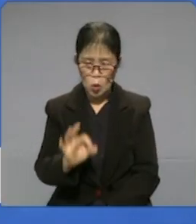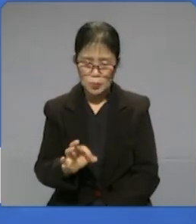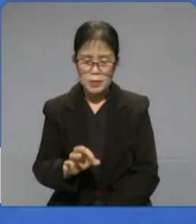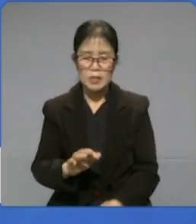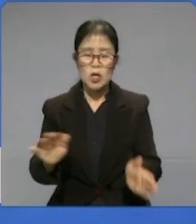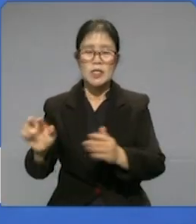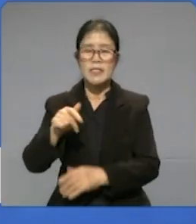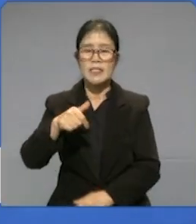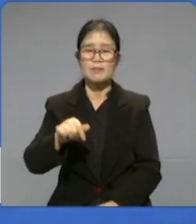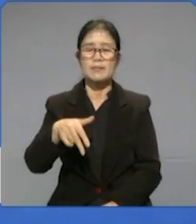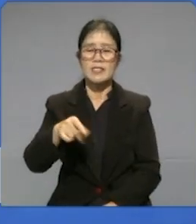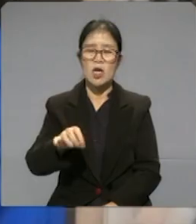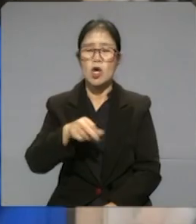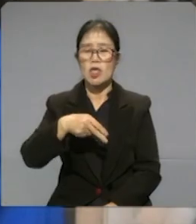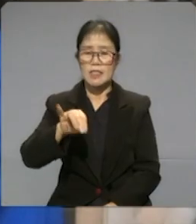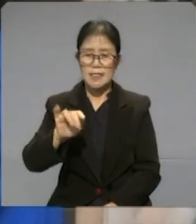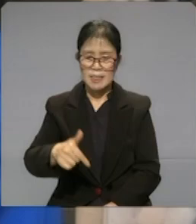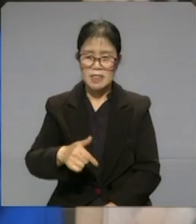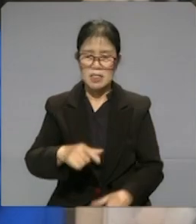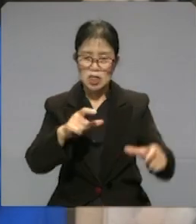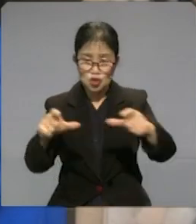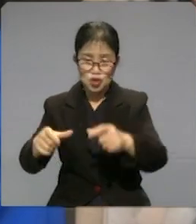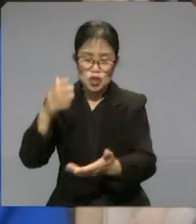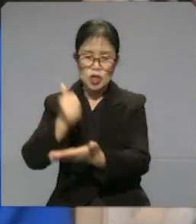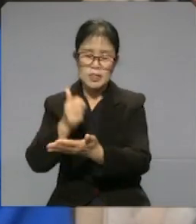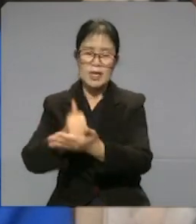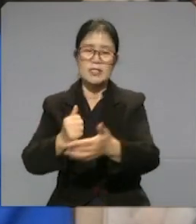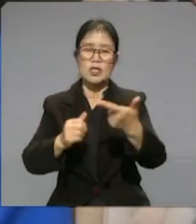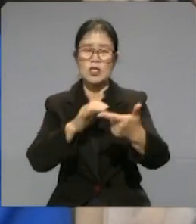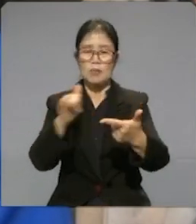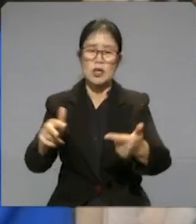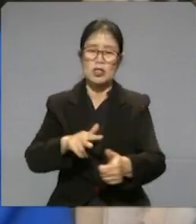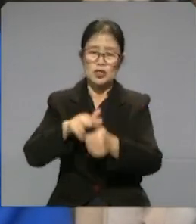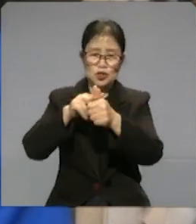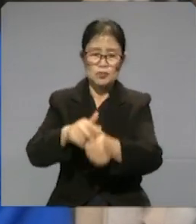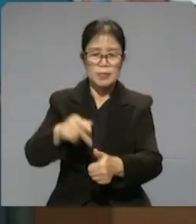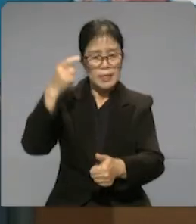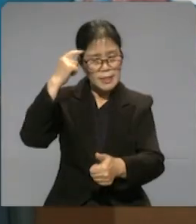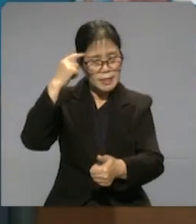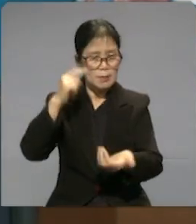김정식, 이재현 등 전직 구청장 6명은 출마